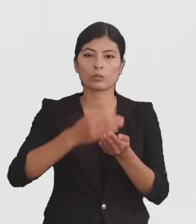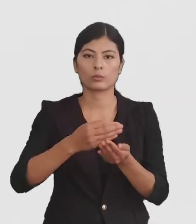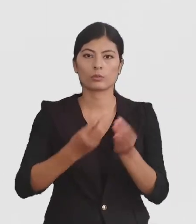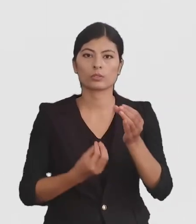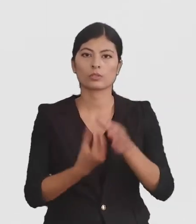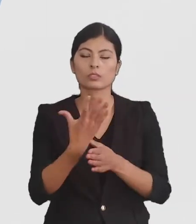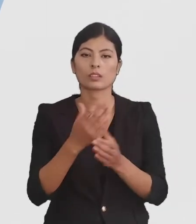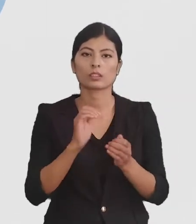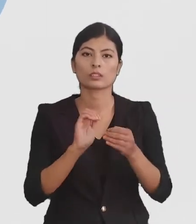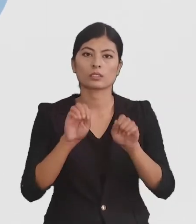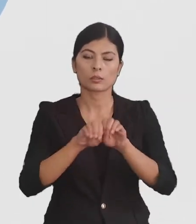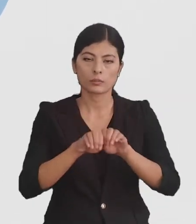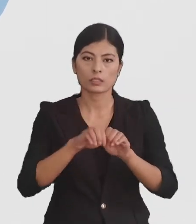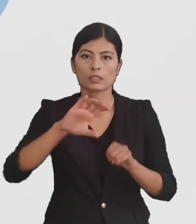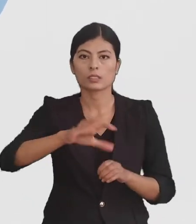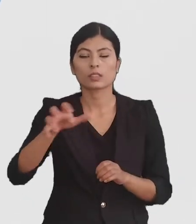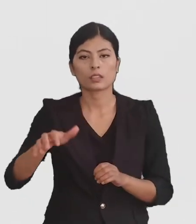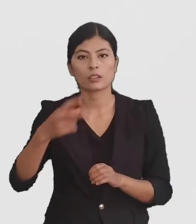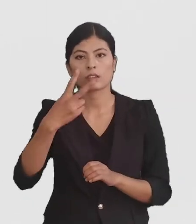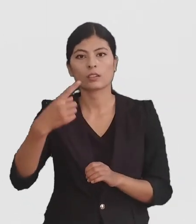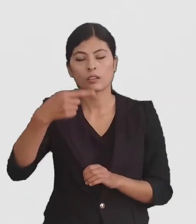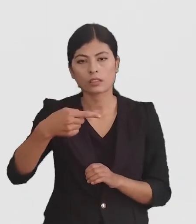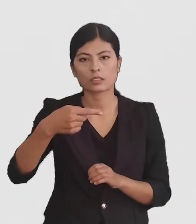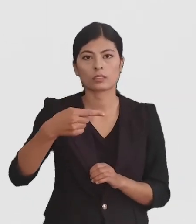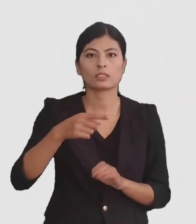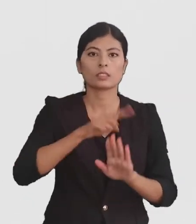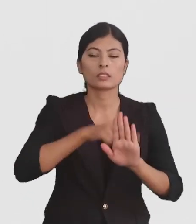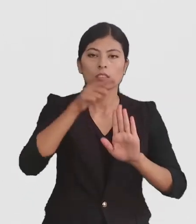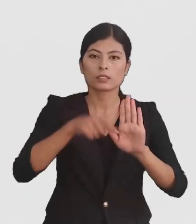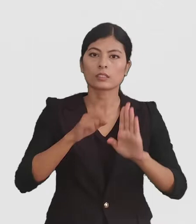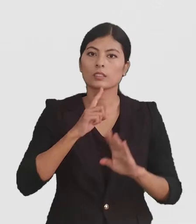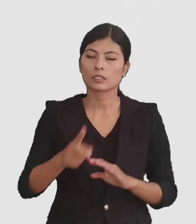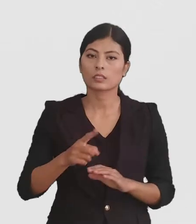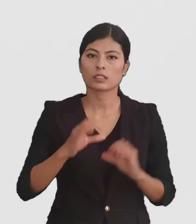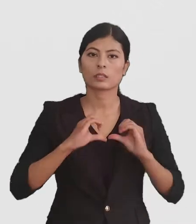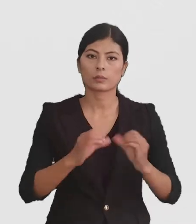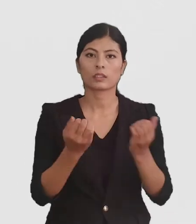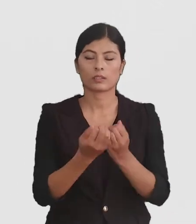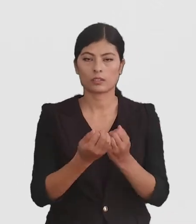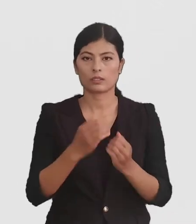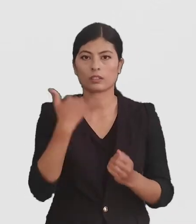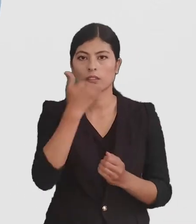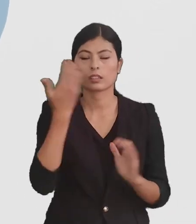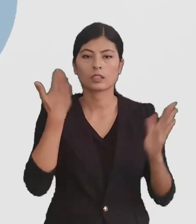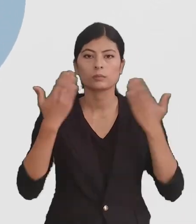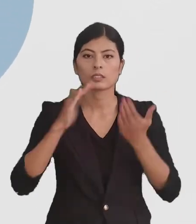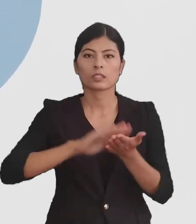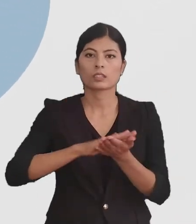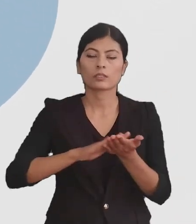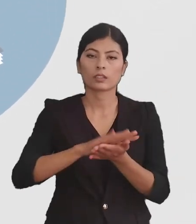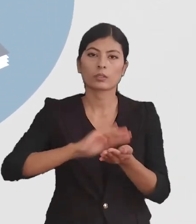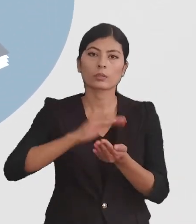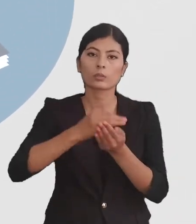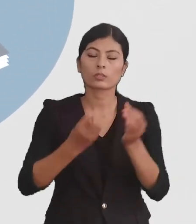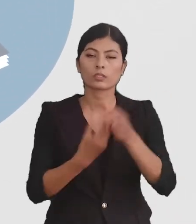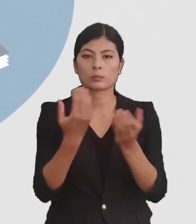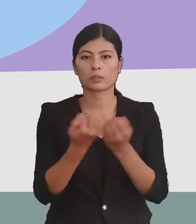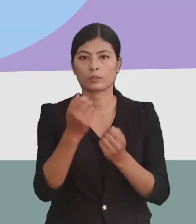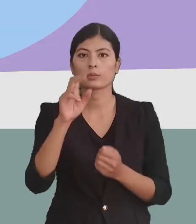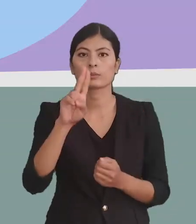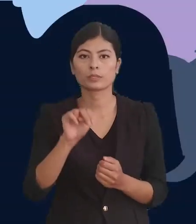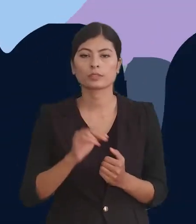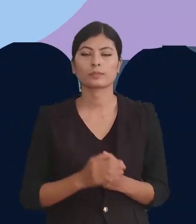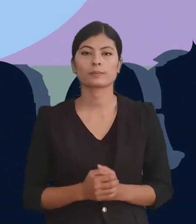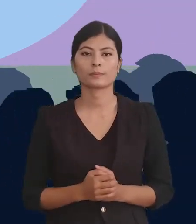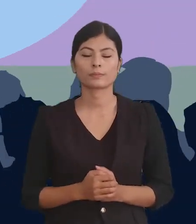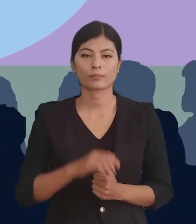संबंधी स्थानीय ऐन चाहे कार्यविधि निर्देशिका पारित करके लैंगिक हिंसा निवारण कोष स्थापना करे के